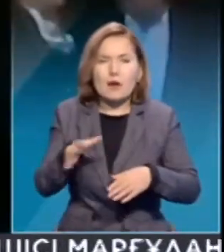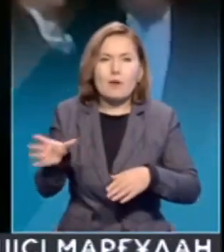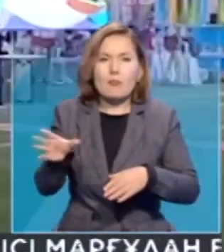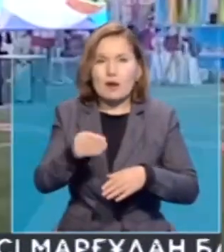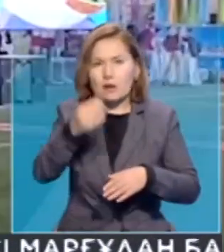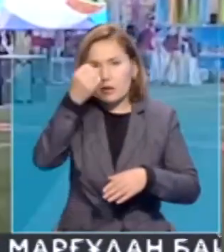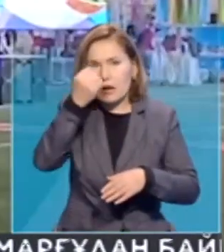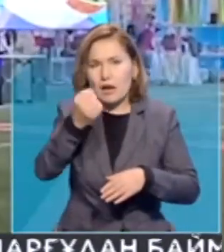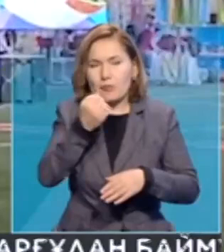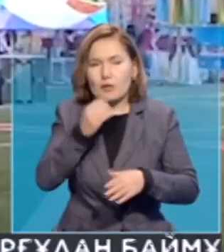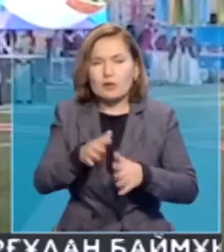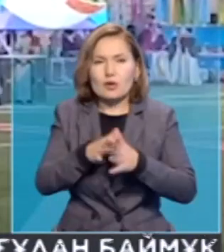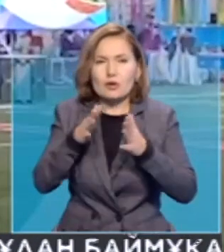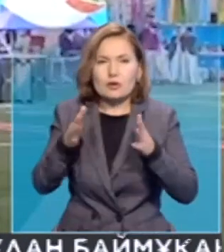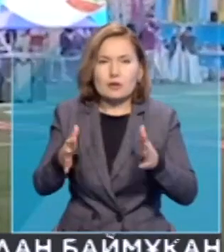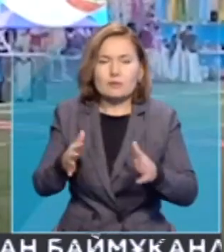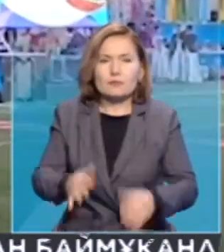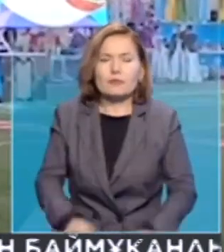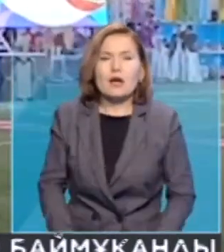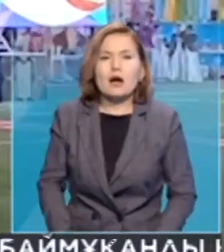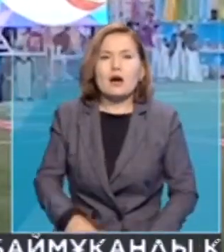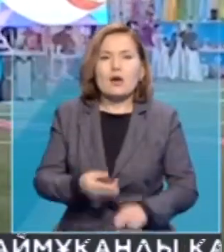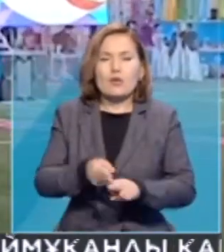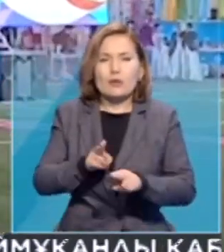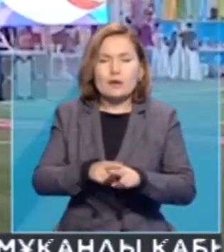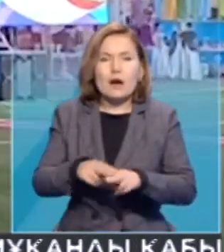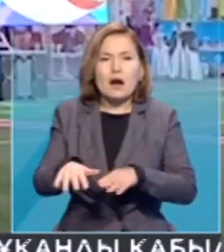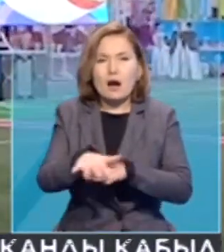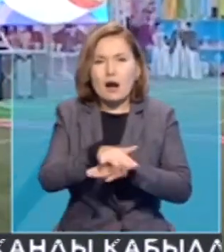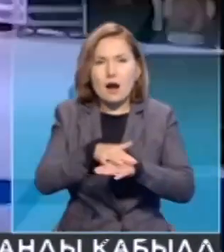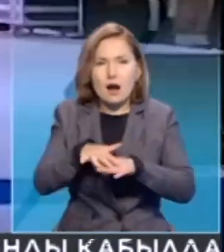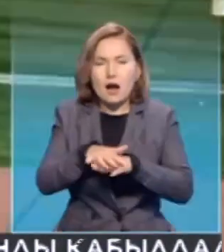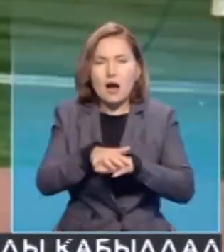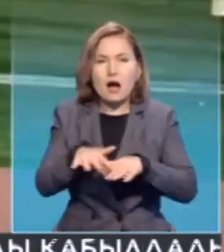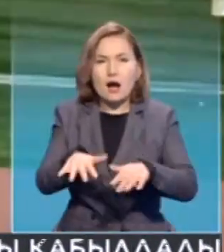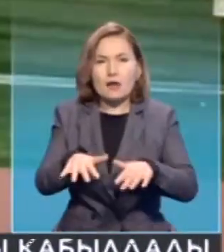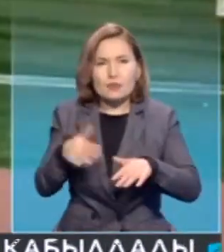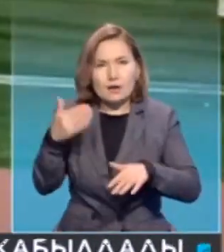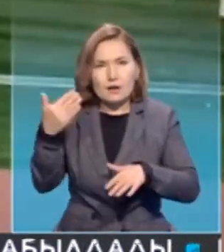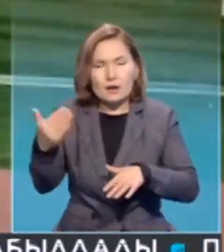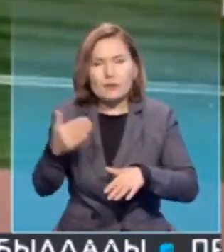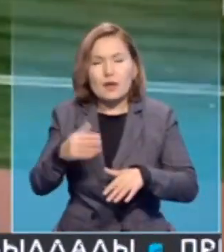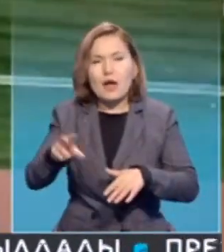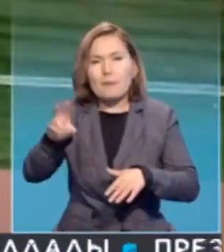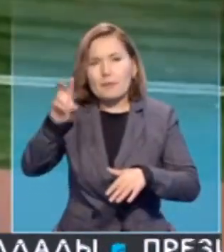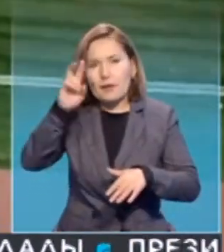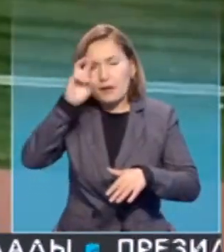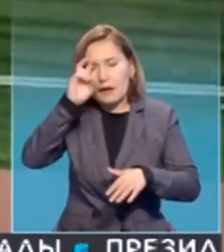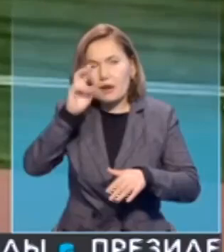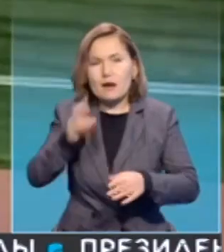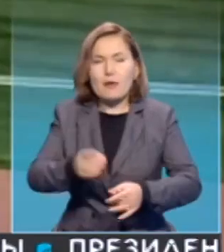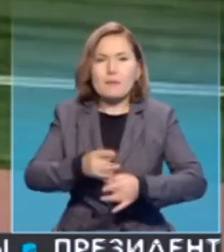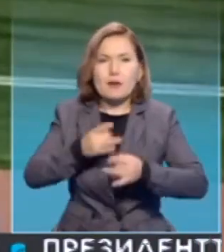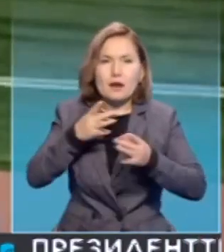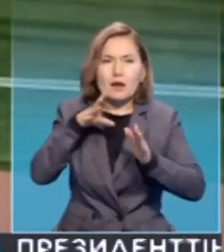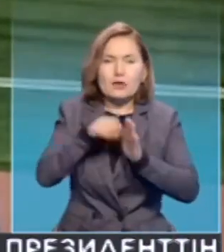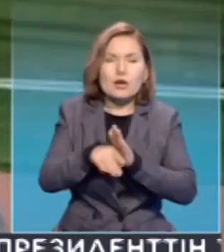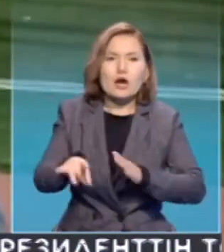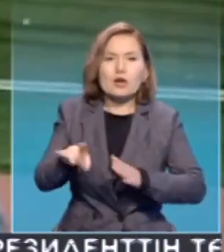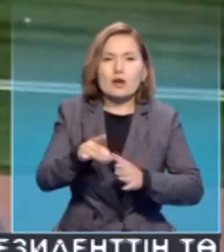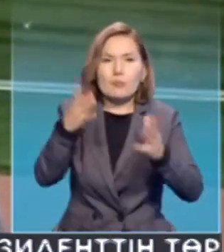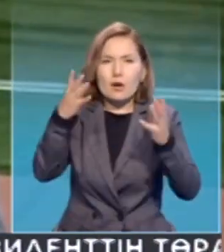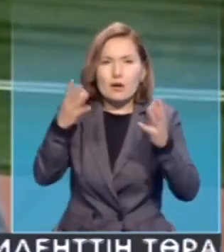рахмет айтамыз. Рахмет. Жалпы көпшілік мемлекеттік мерекелердің тізіміне енген республика